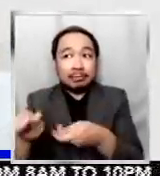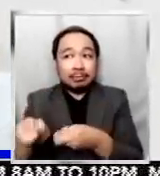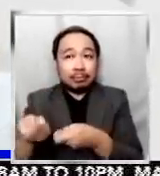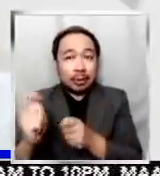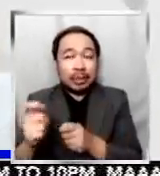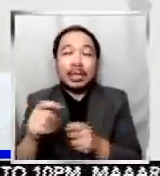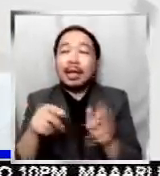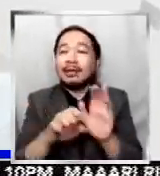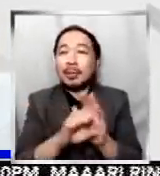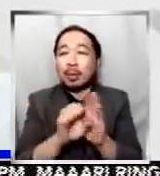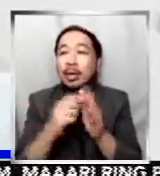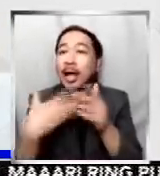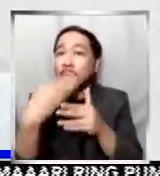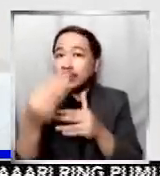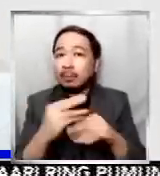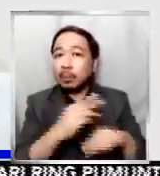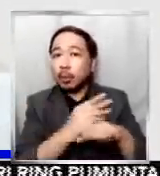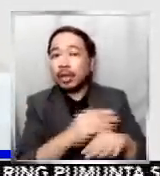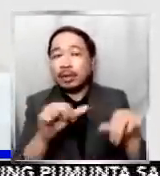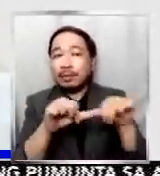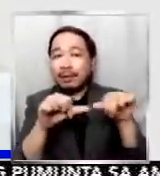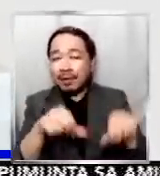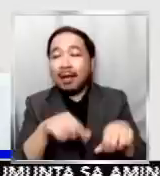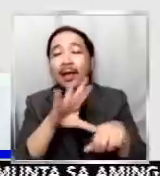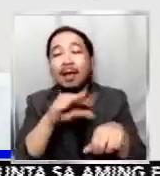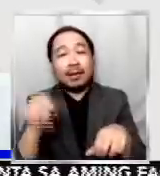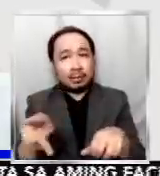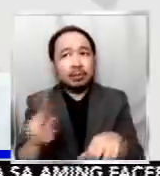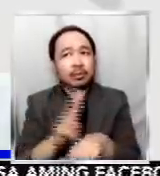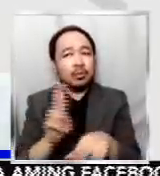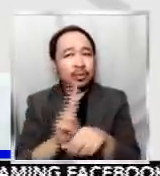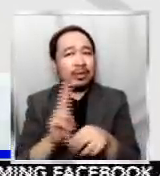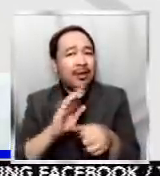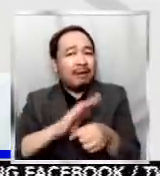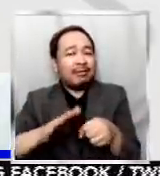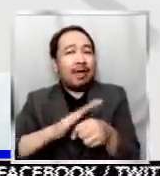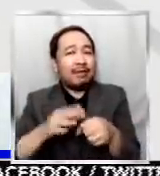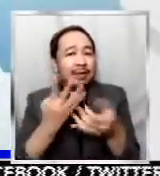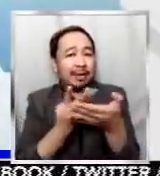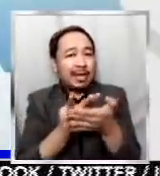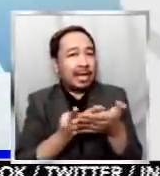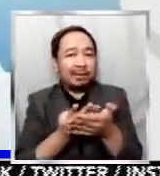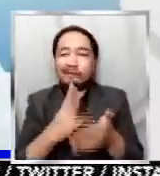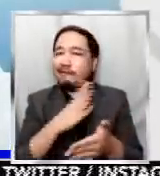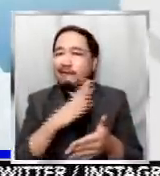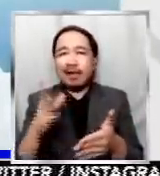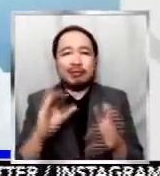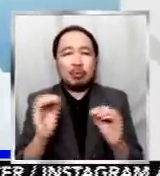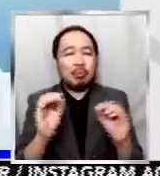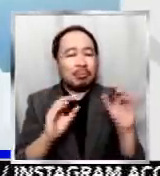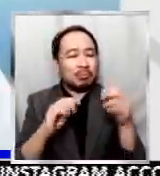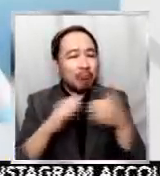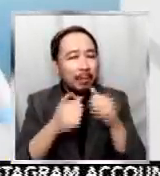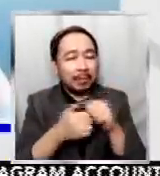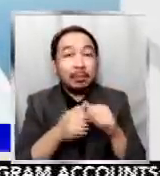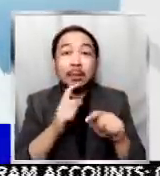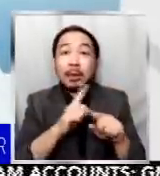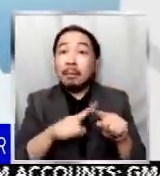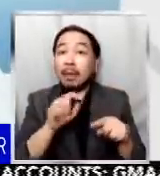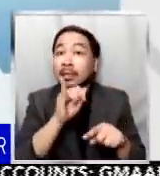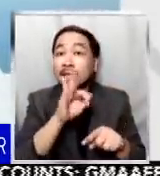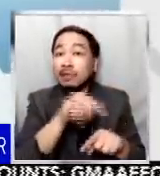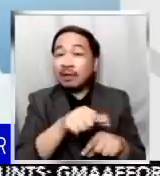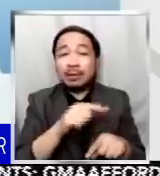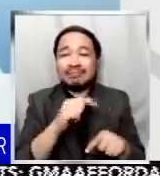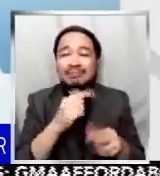at gamit ang sapat na laki ng lambat, wala naman daw problema. Pero payo ng mga eksperto. Kung hindi rin naman kakainin siguro yung ganun kalaki